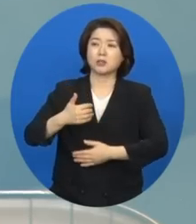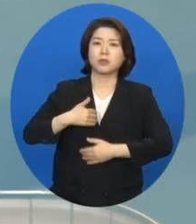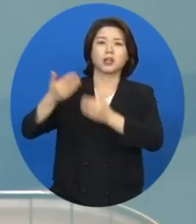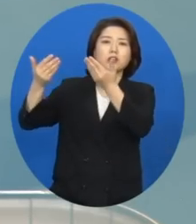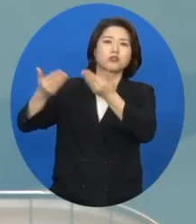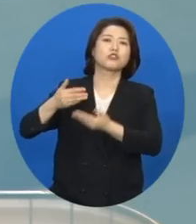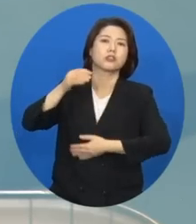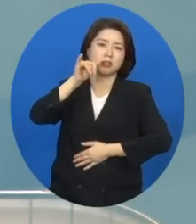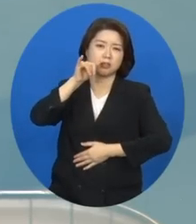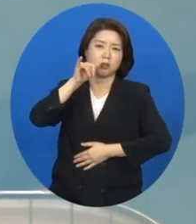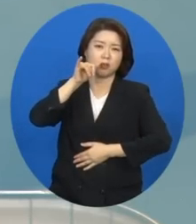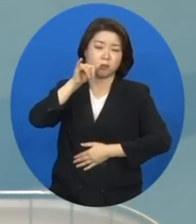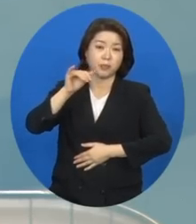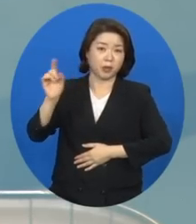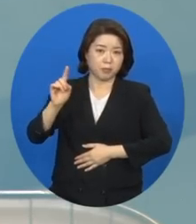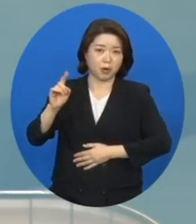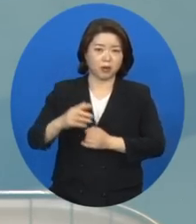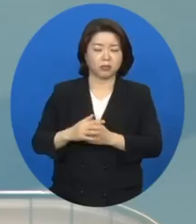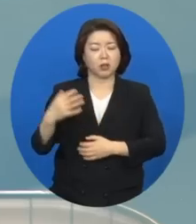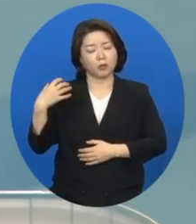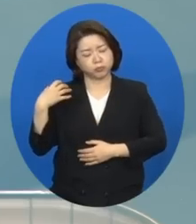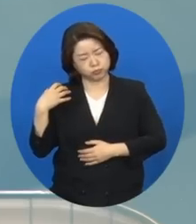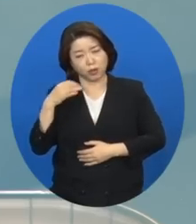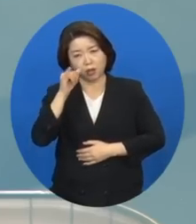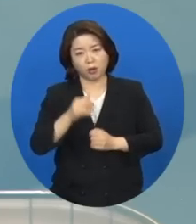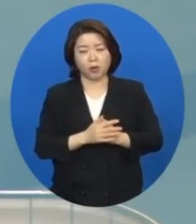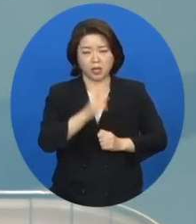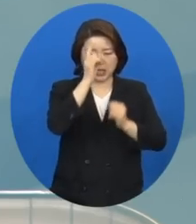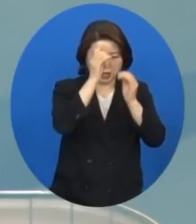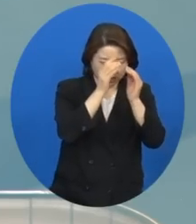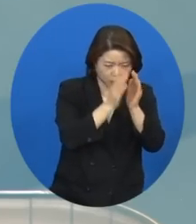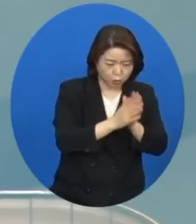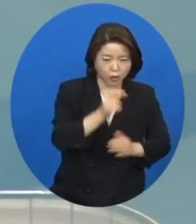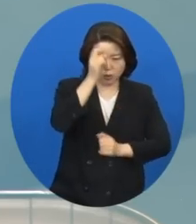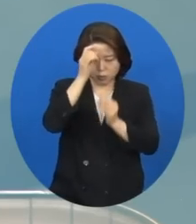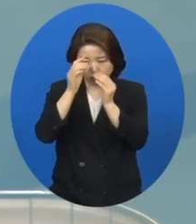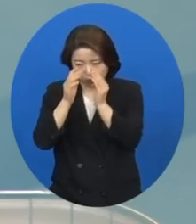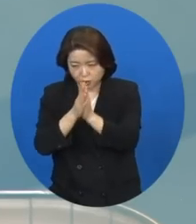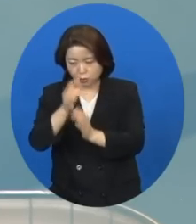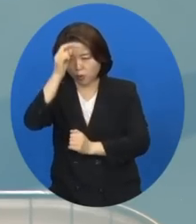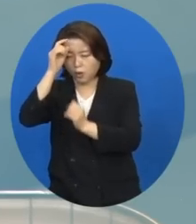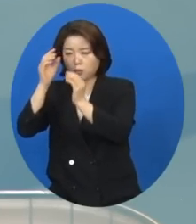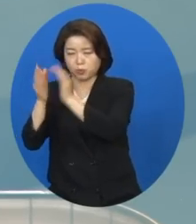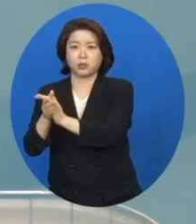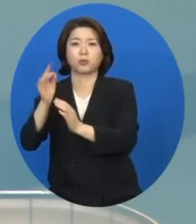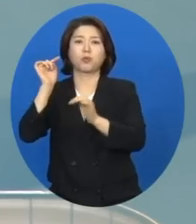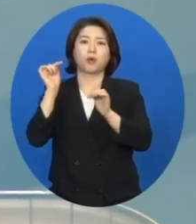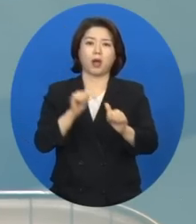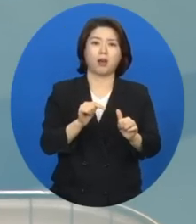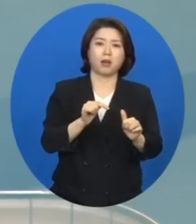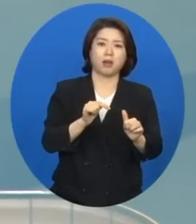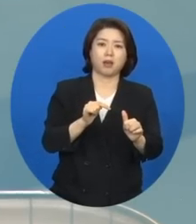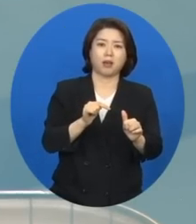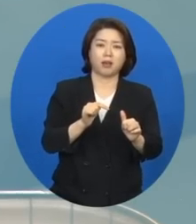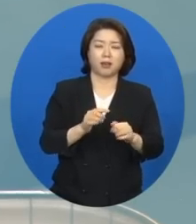주셨어요. 되게 부담되더라고요. 기도하고 기도하고 기도하라.